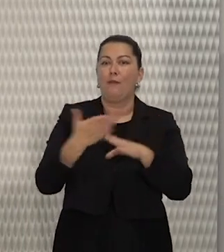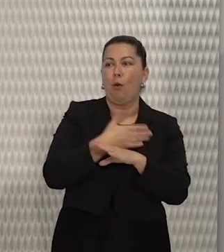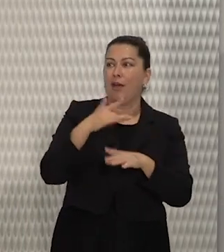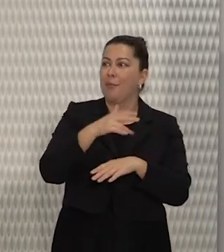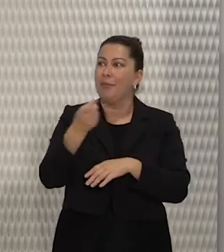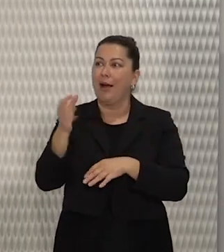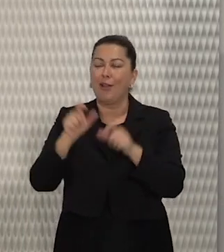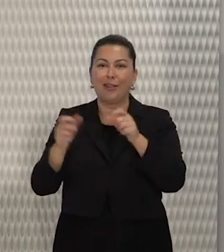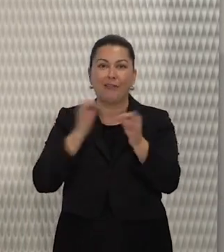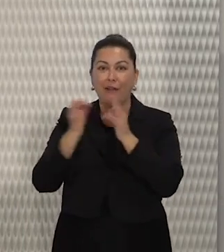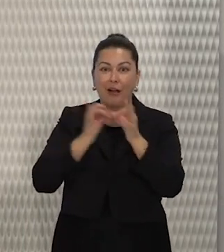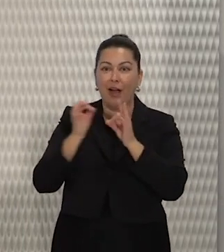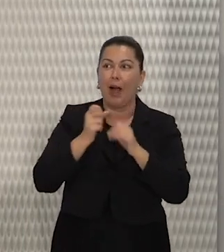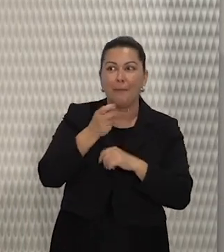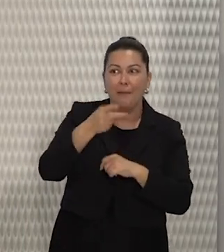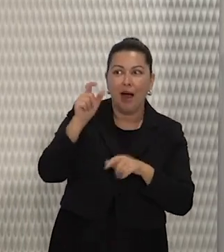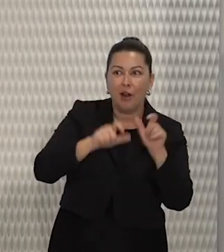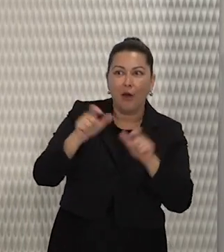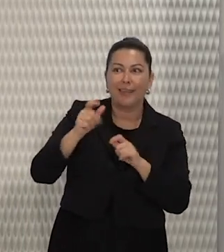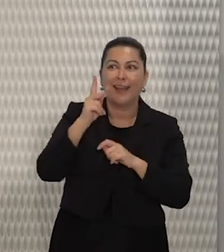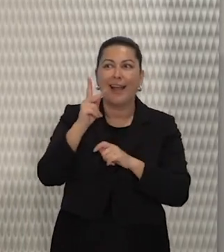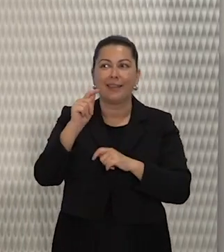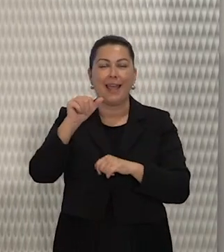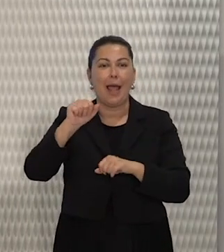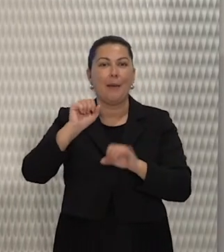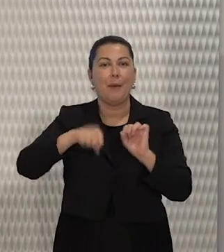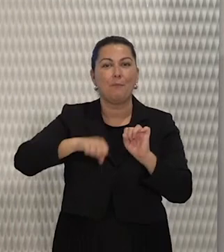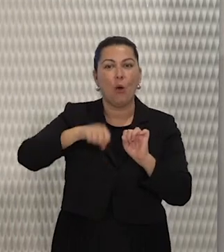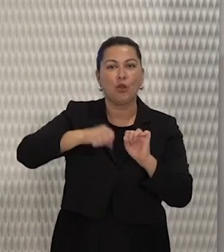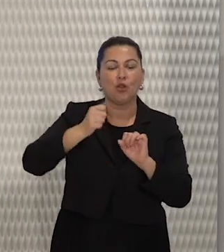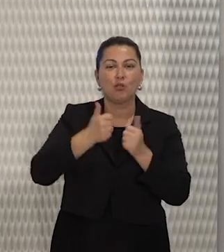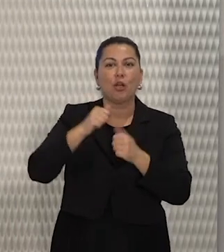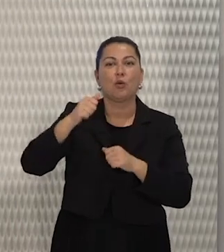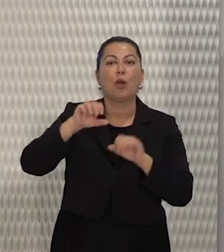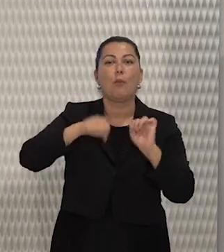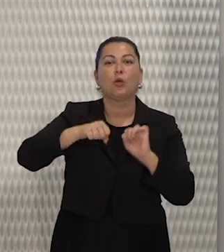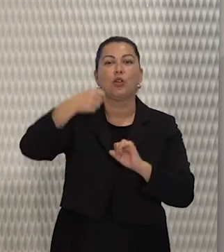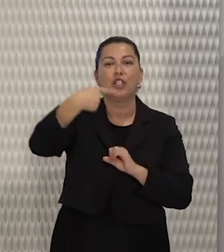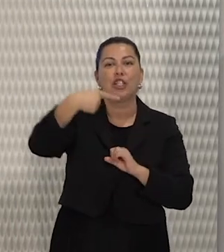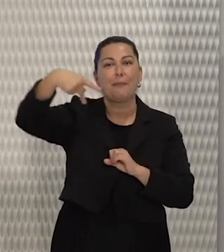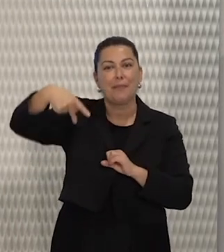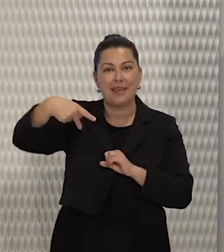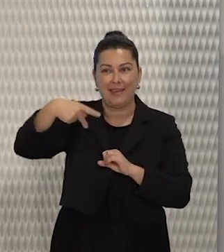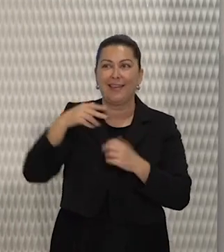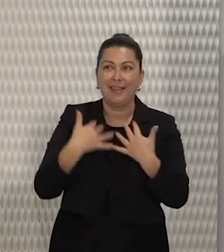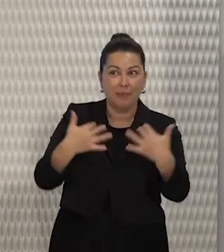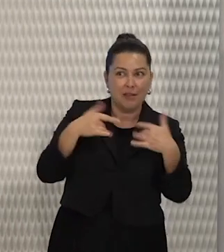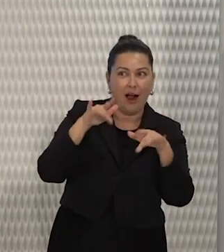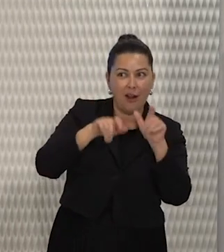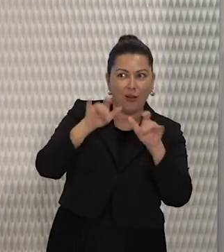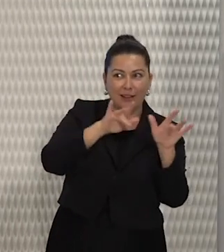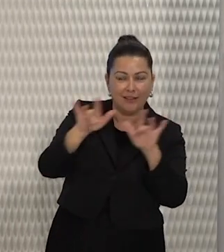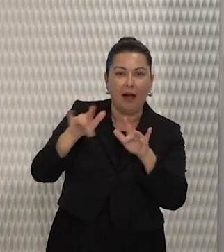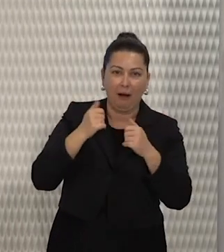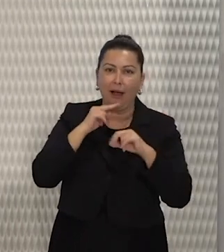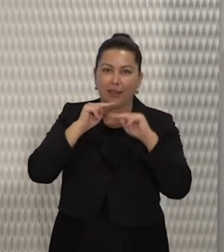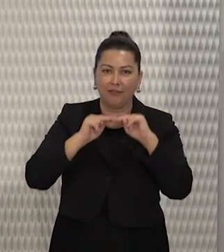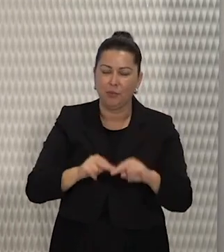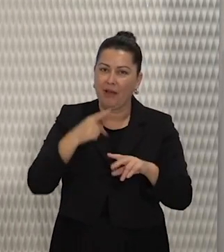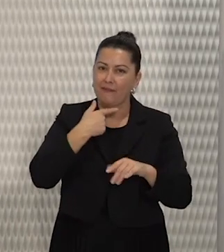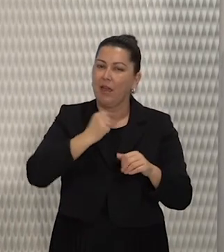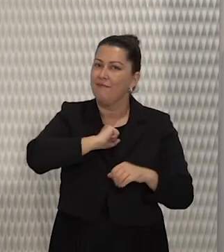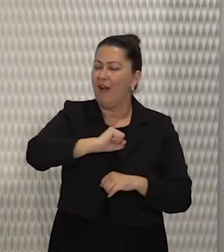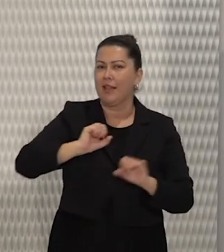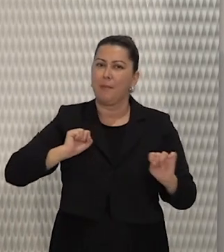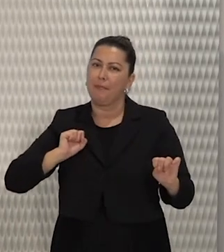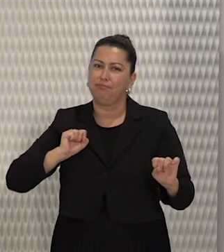haben ja auch einige KTM-Motorsport und auch MotoGP-Fans hier im Saal. Also ich kann versprechen, wir werden weiterhin Gas geben